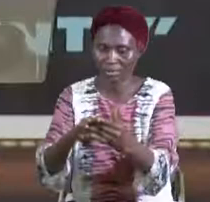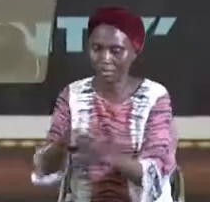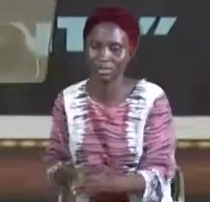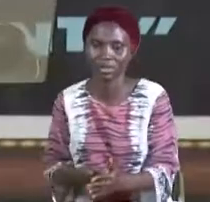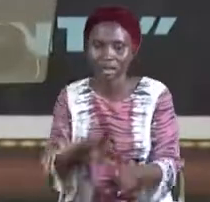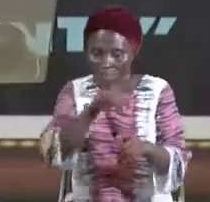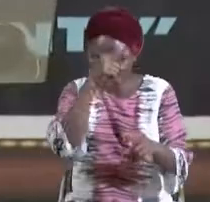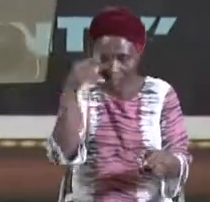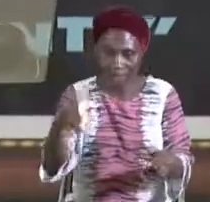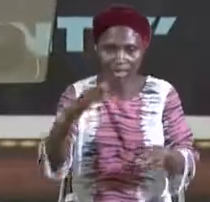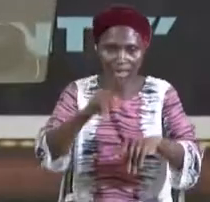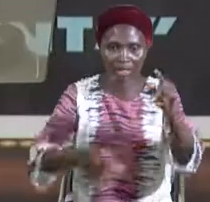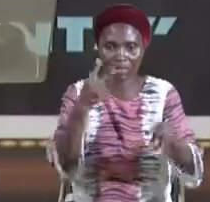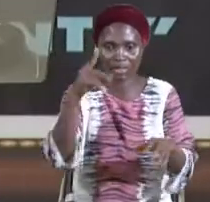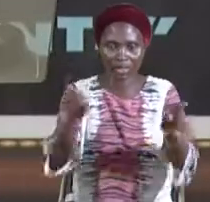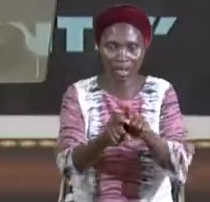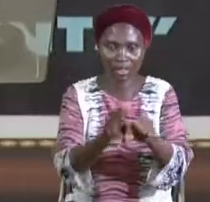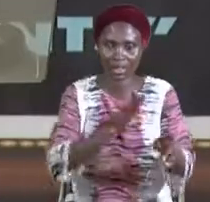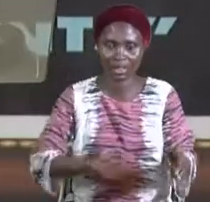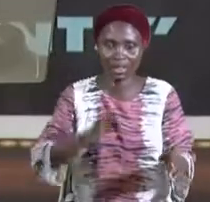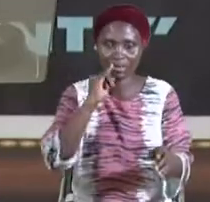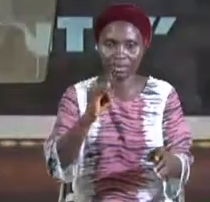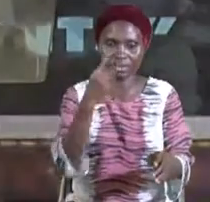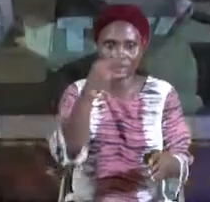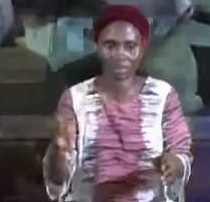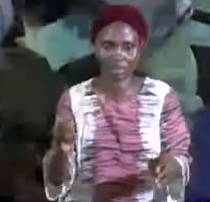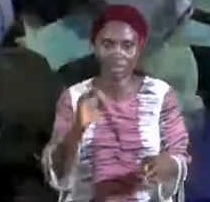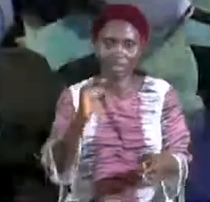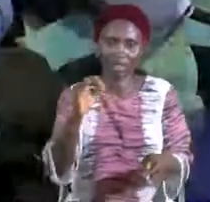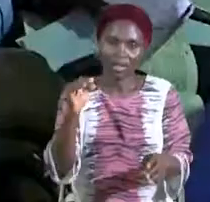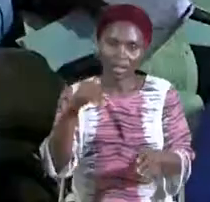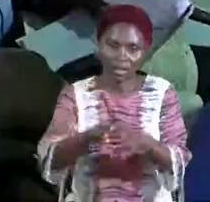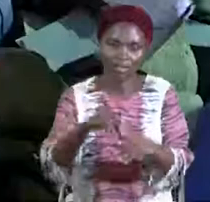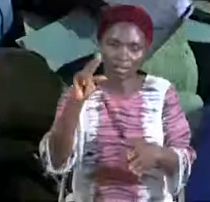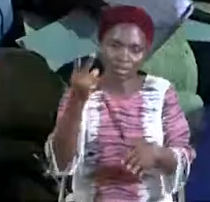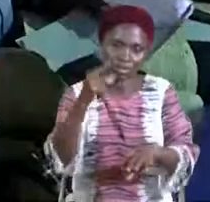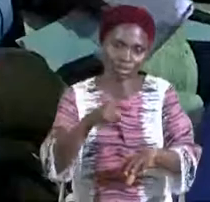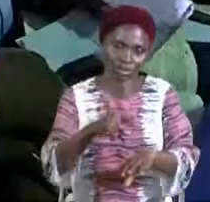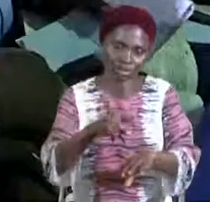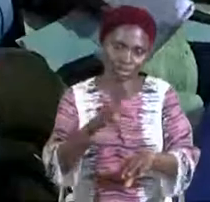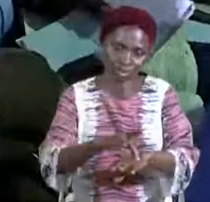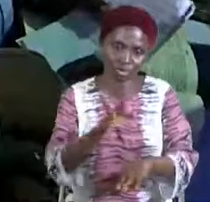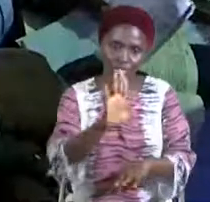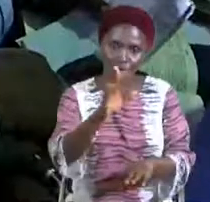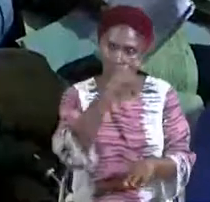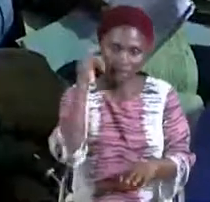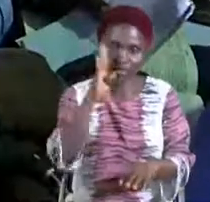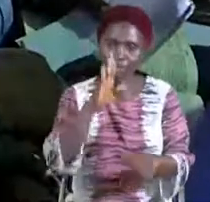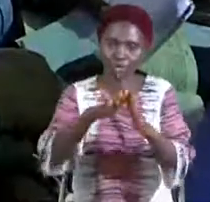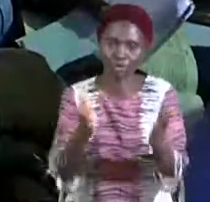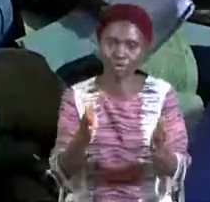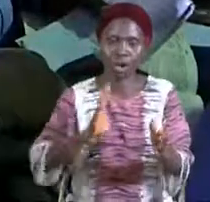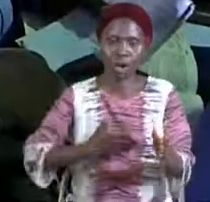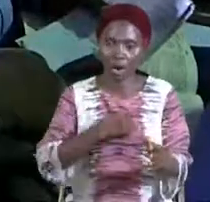pas comme Christ voit. La seconde touche de tes yeux seront ouverts. Nos yeux seront